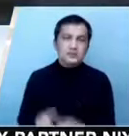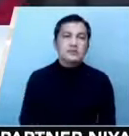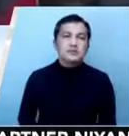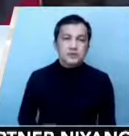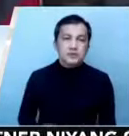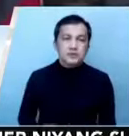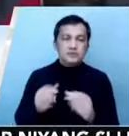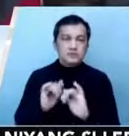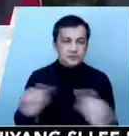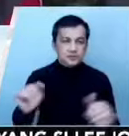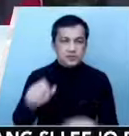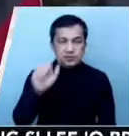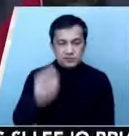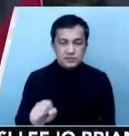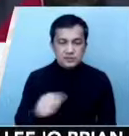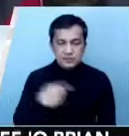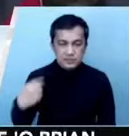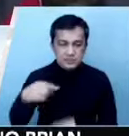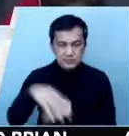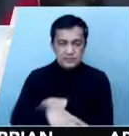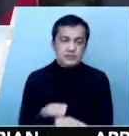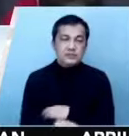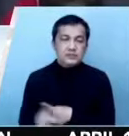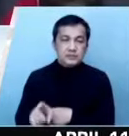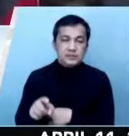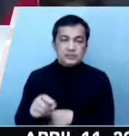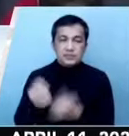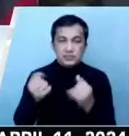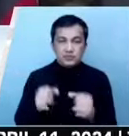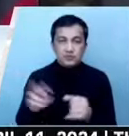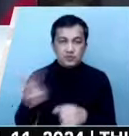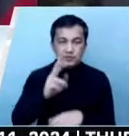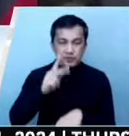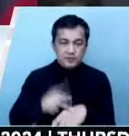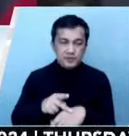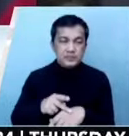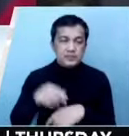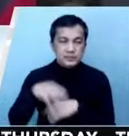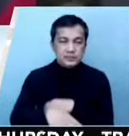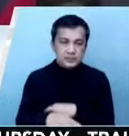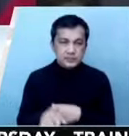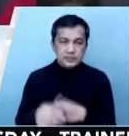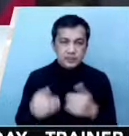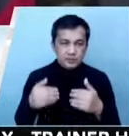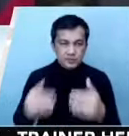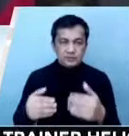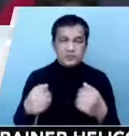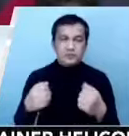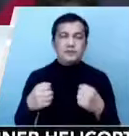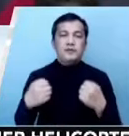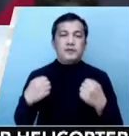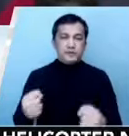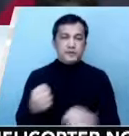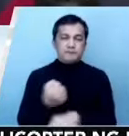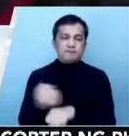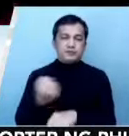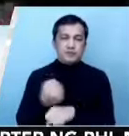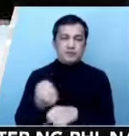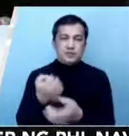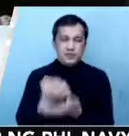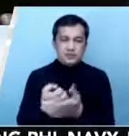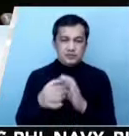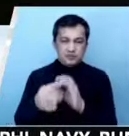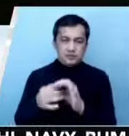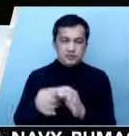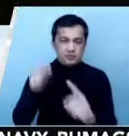Sea. Bukod sa issue ng West Philippine Sea, pagsusulong sa mas matatag na economic cooperation sa tatlong bansa, ang layo ng pulong.